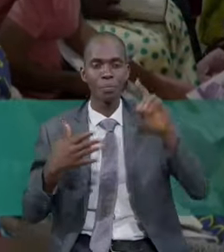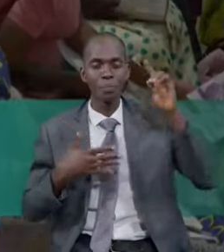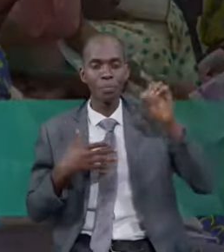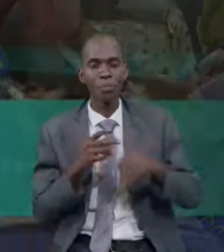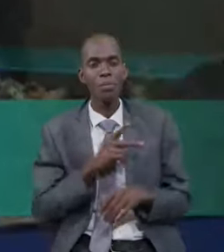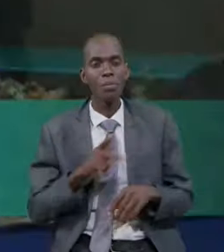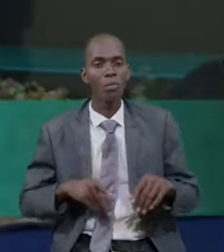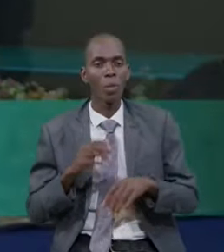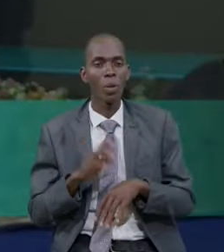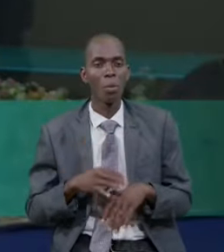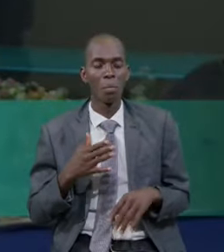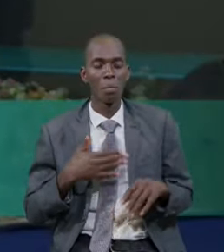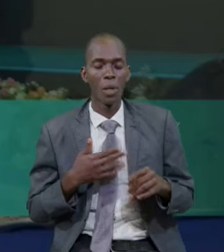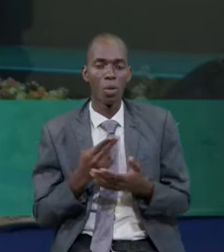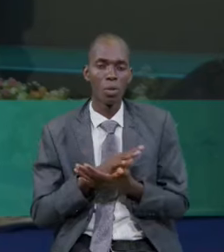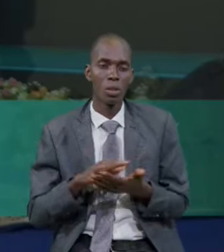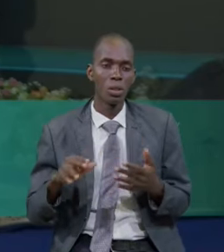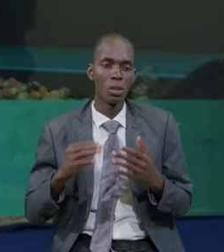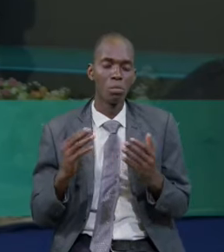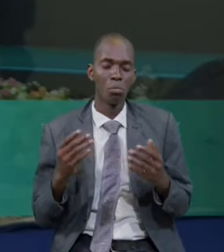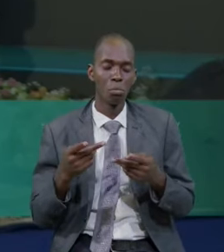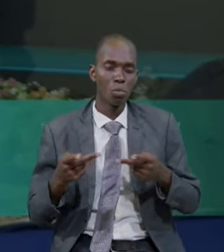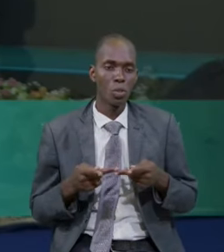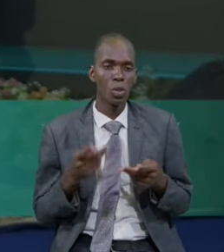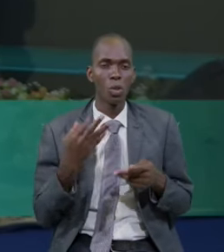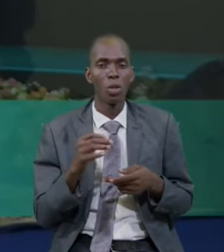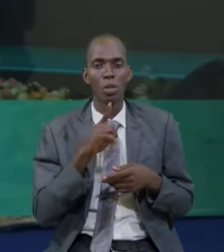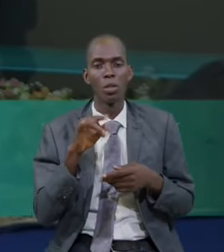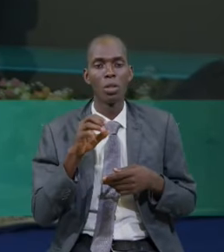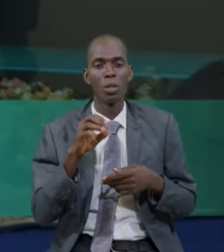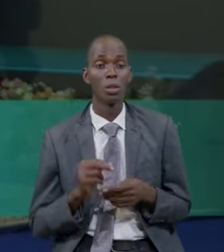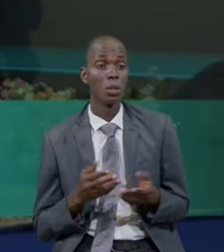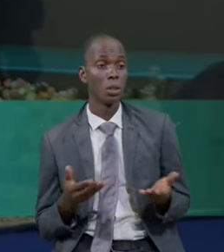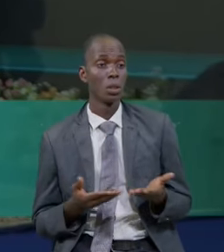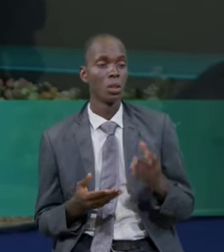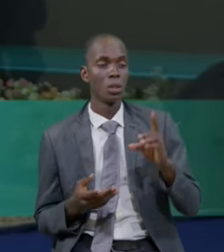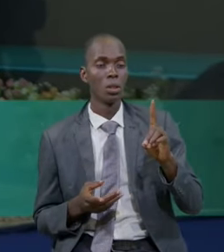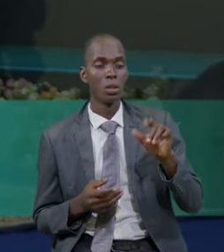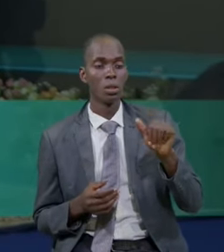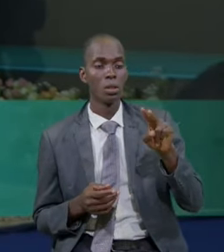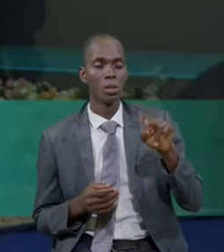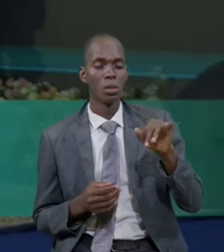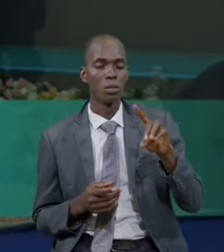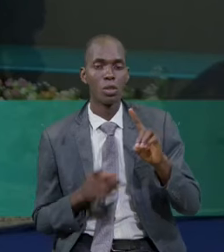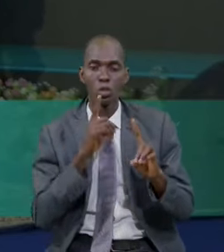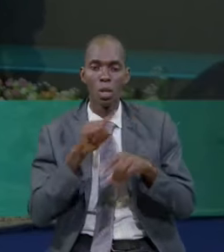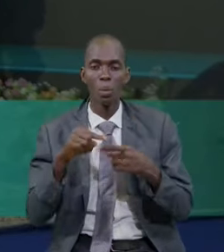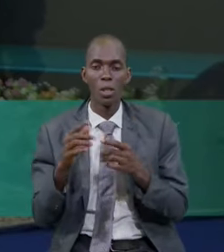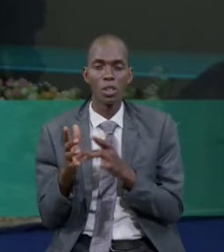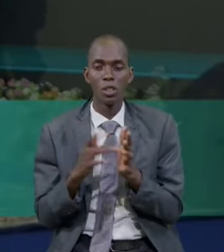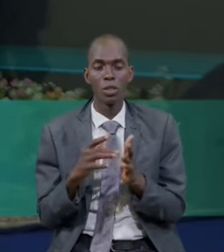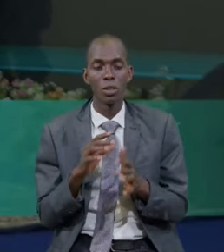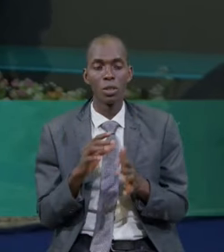Sion, ma montagne sainte. Ça, c'est le fils de David qui parlait de David, fils de Dieu. Verset 7, il dit,